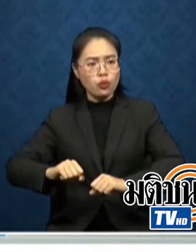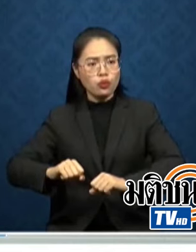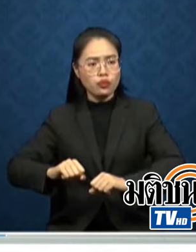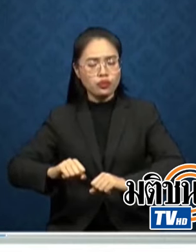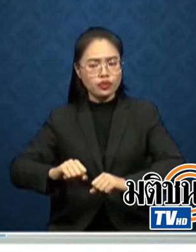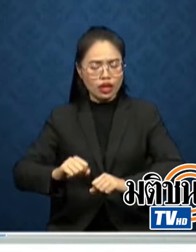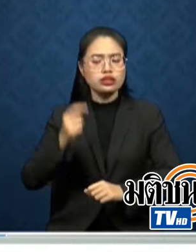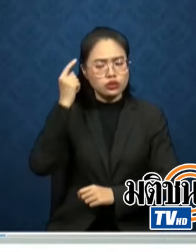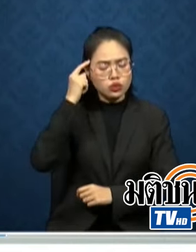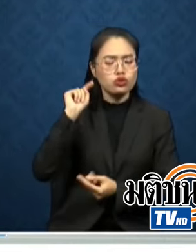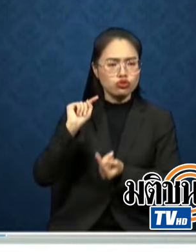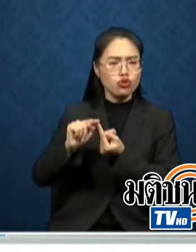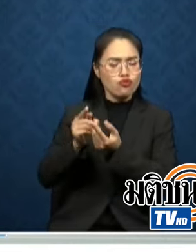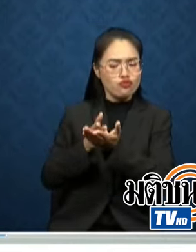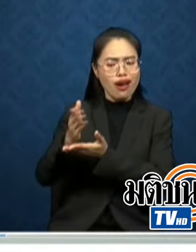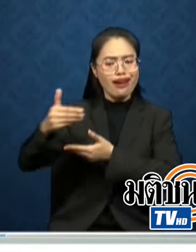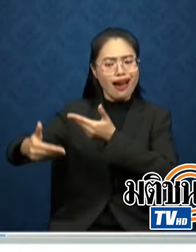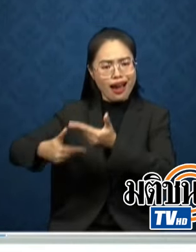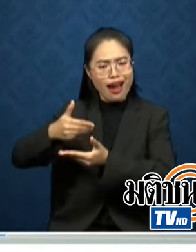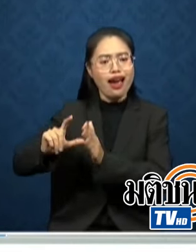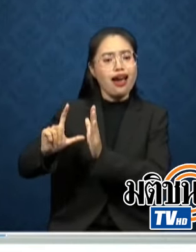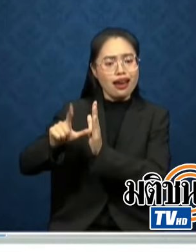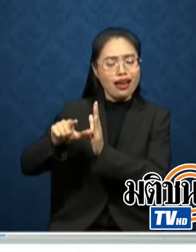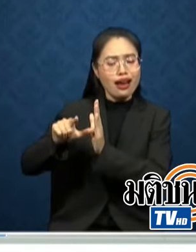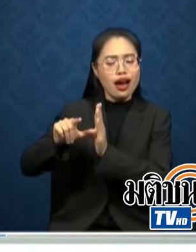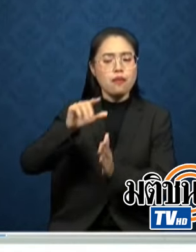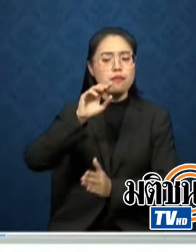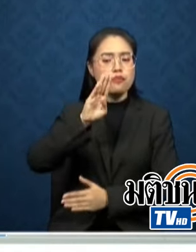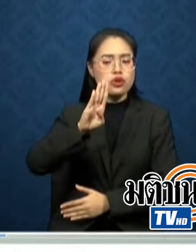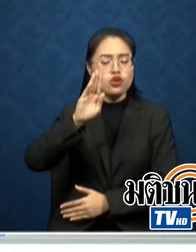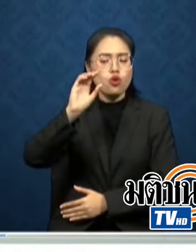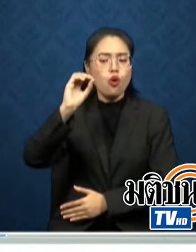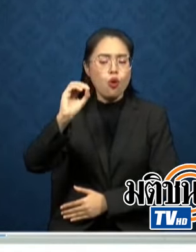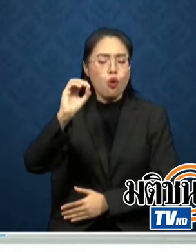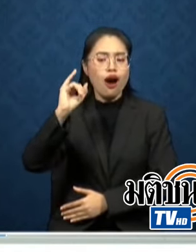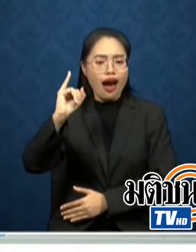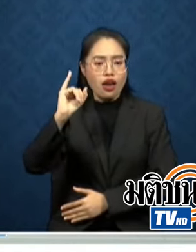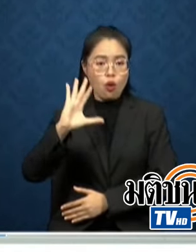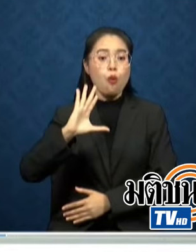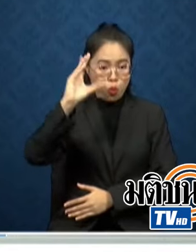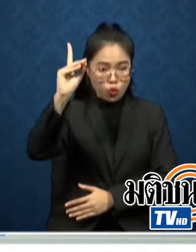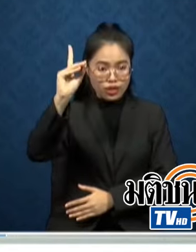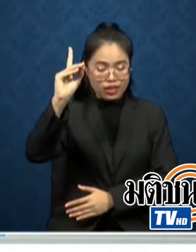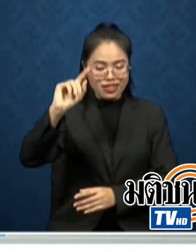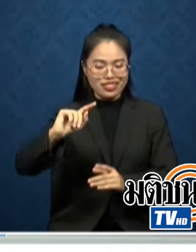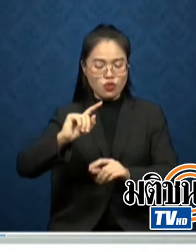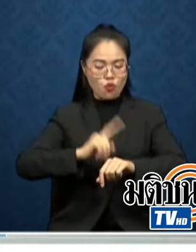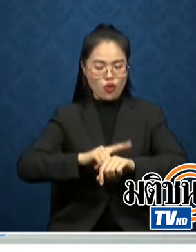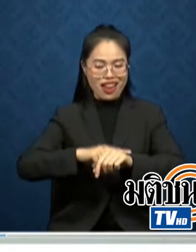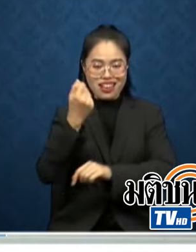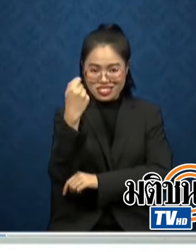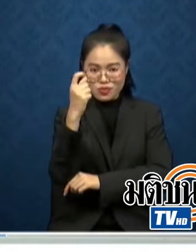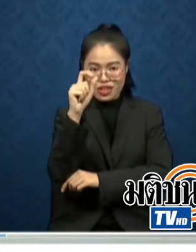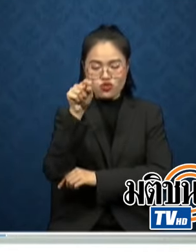ธานผู้แทนการค้ากับทีมงานท่านเลขาธิการ BOI จะมีการแถลงพรุ่งนี้ตอน 11:30 นะครับเราก็จะท